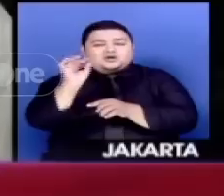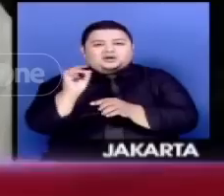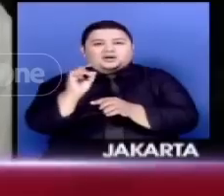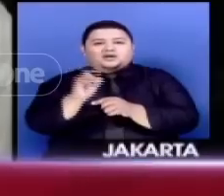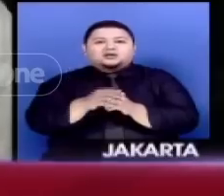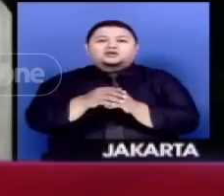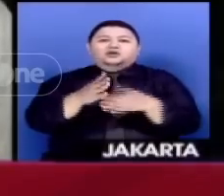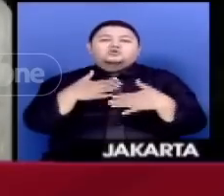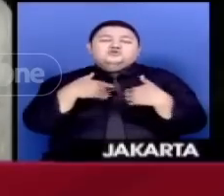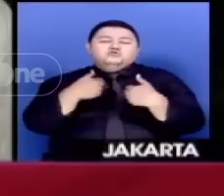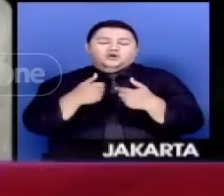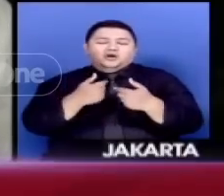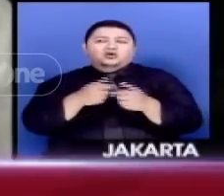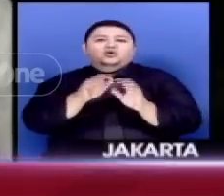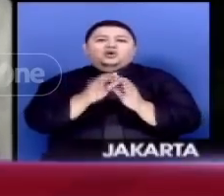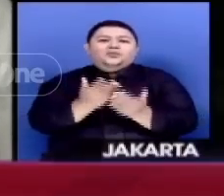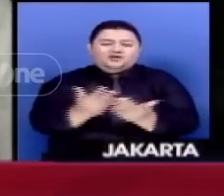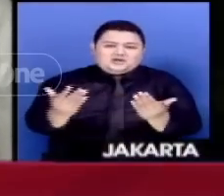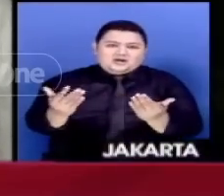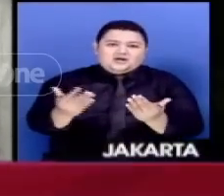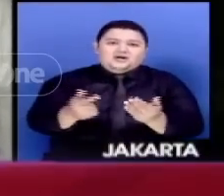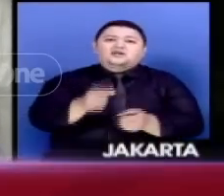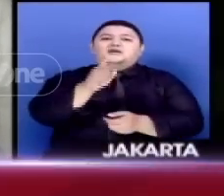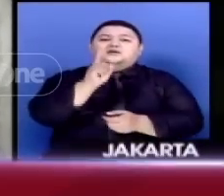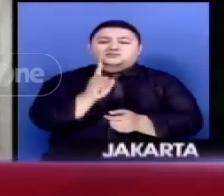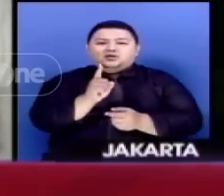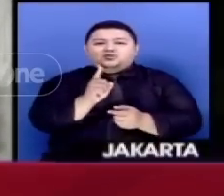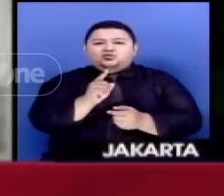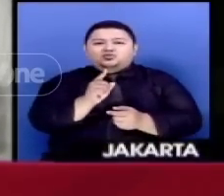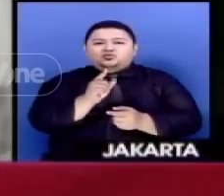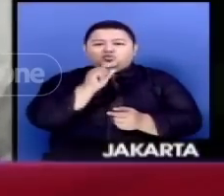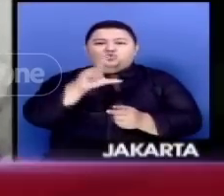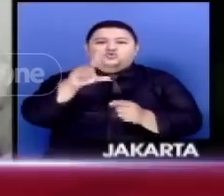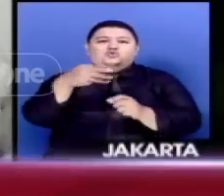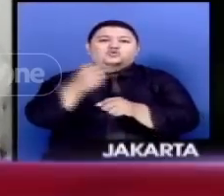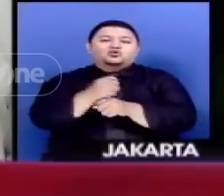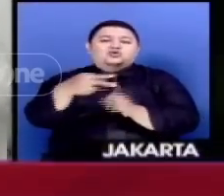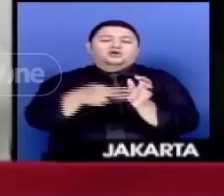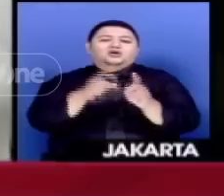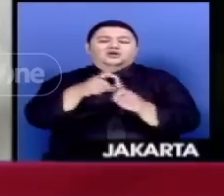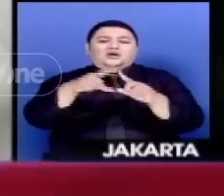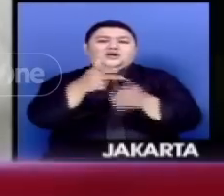selalu sebagai salah satu legenda perfilman